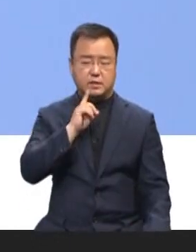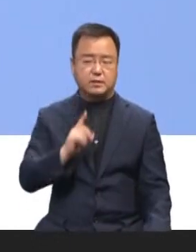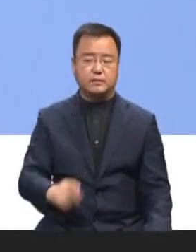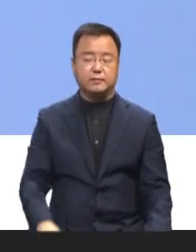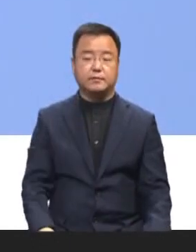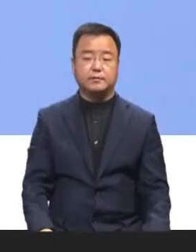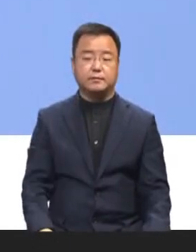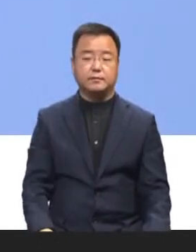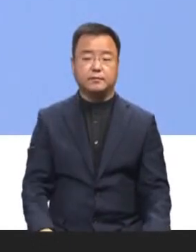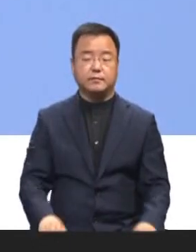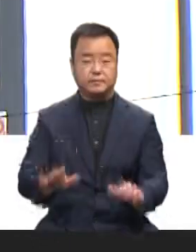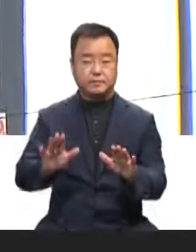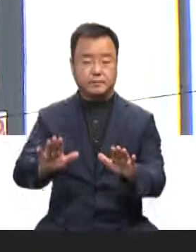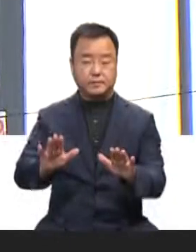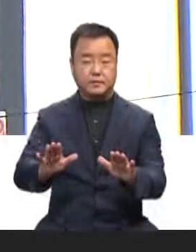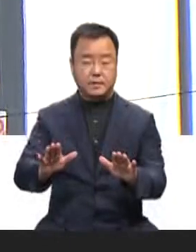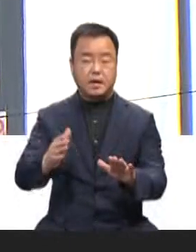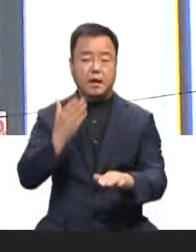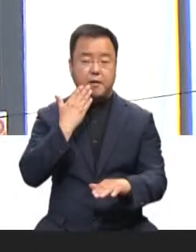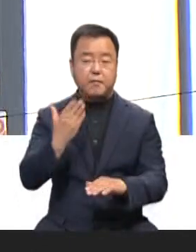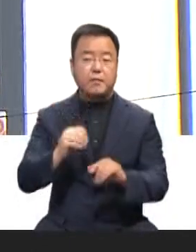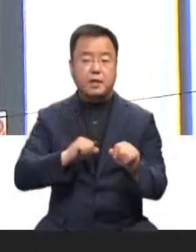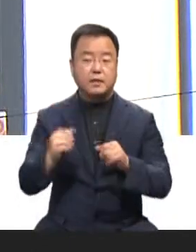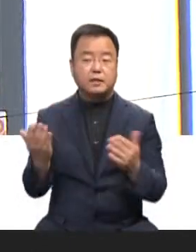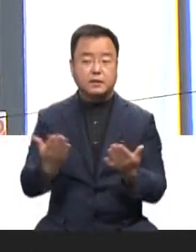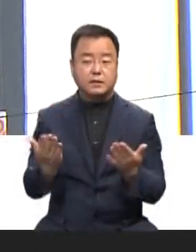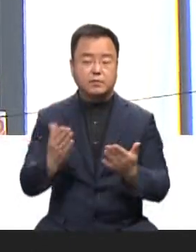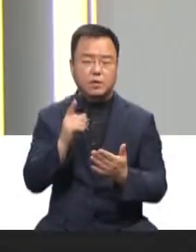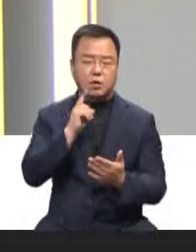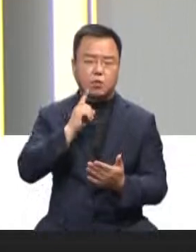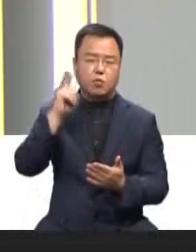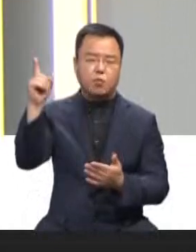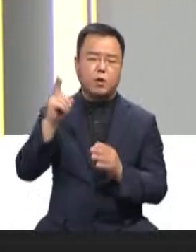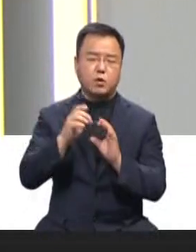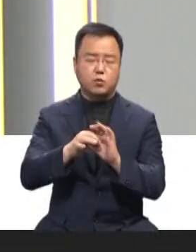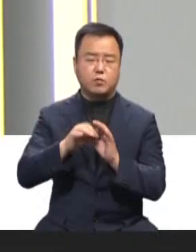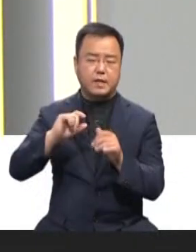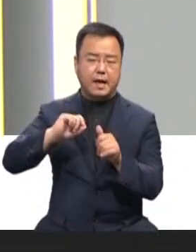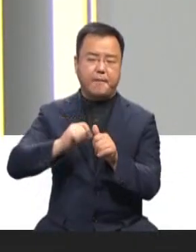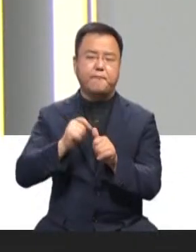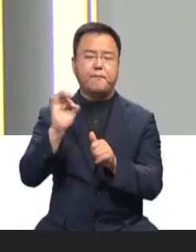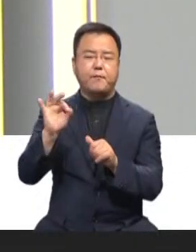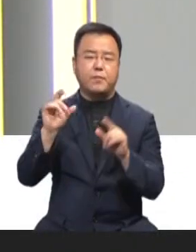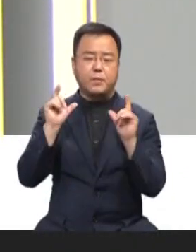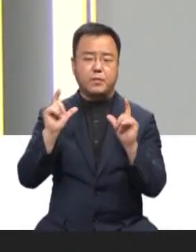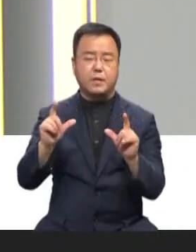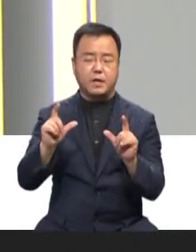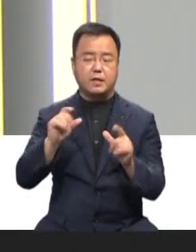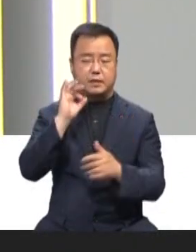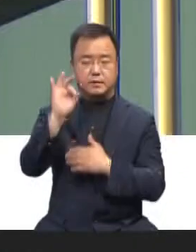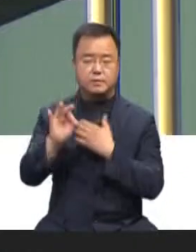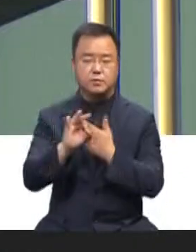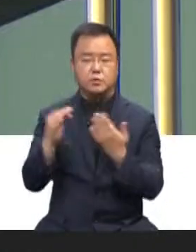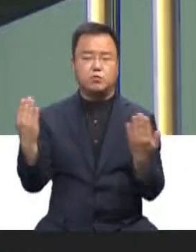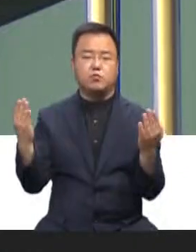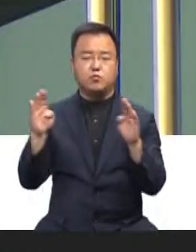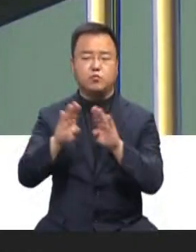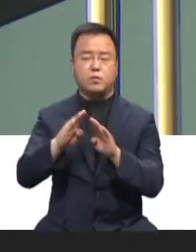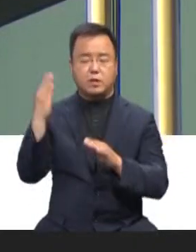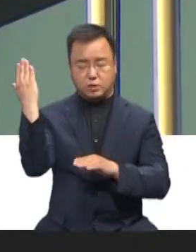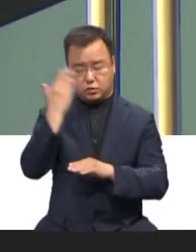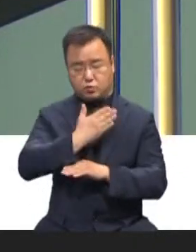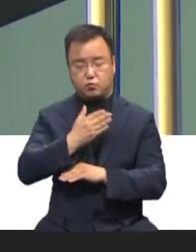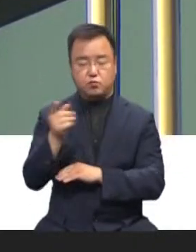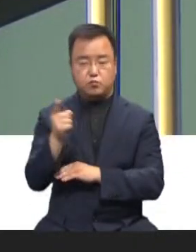있습니다 이 지금 할 수 있는 건 요 고발을 해서 벌금을 물리고 일시적으로 문을 닫은 채 소독과 방역 에